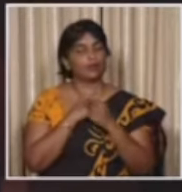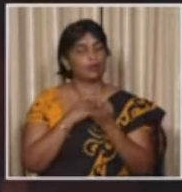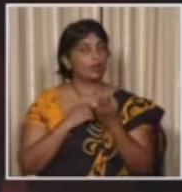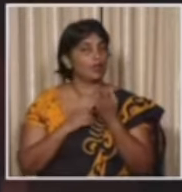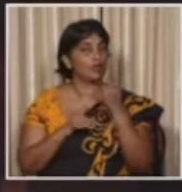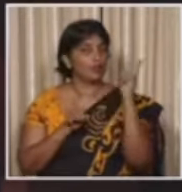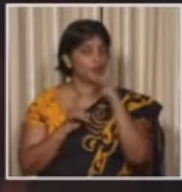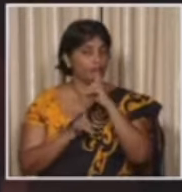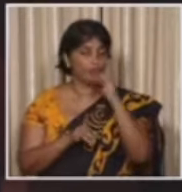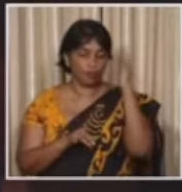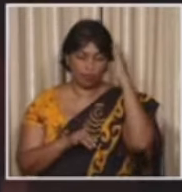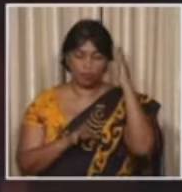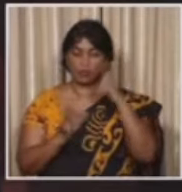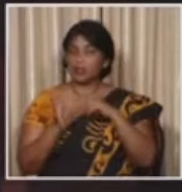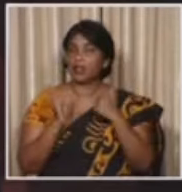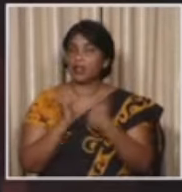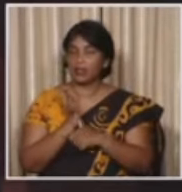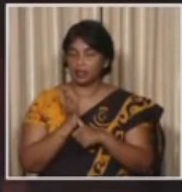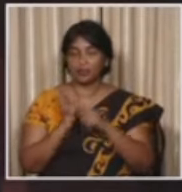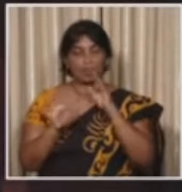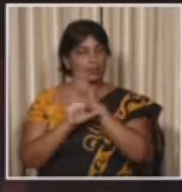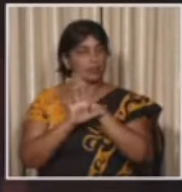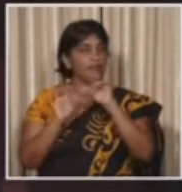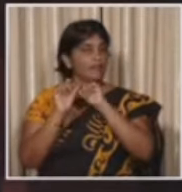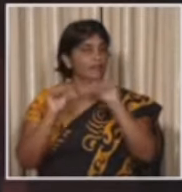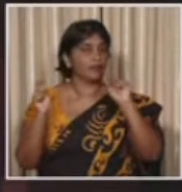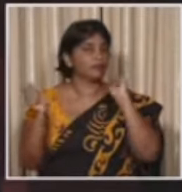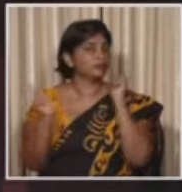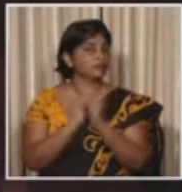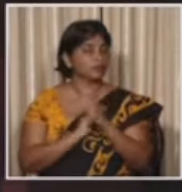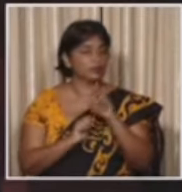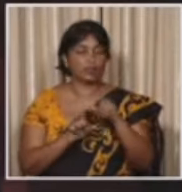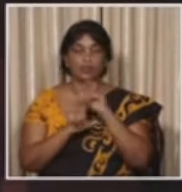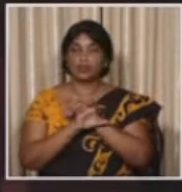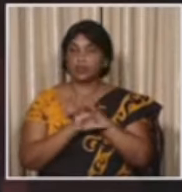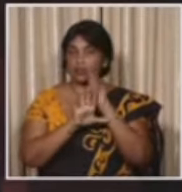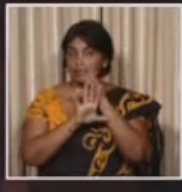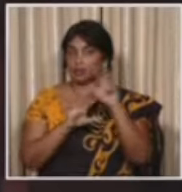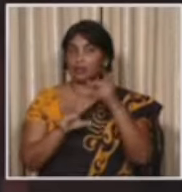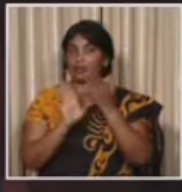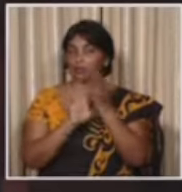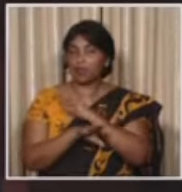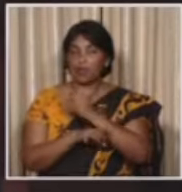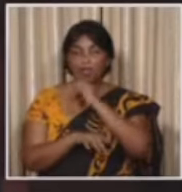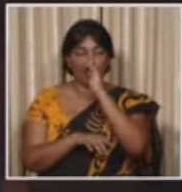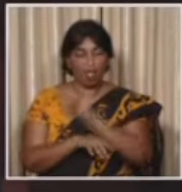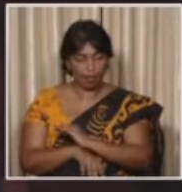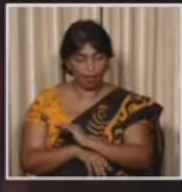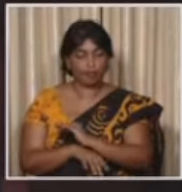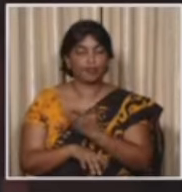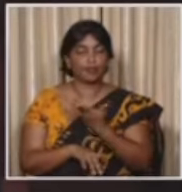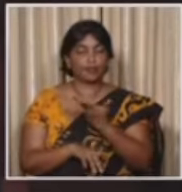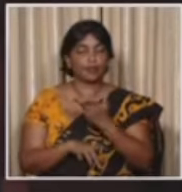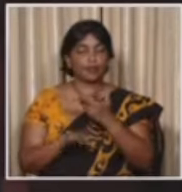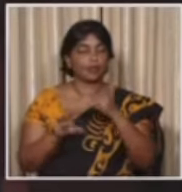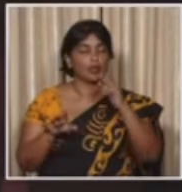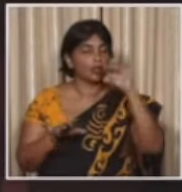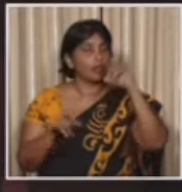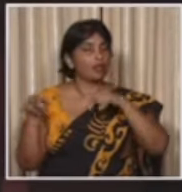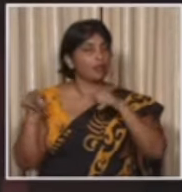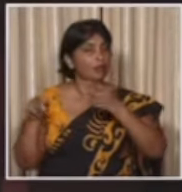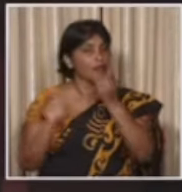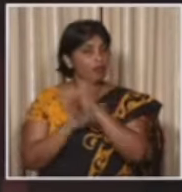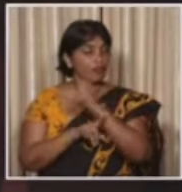පනතේ 19 වගන්තිය කපා හැරීම 18 වන වගන්තියට අදාළ වන්නේ මුල් ලන්සුවට වඩා අඩු මුදලකට දේපල මිලදී ගන්නා